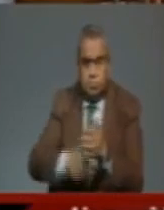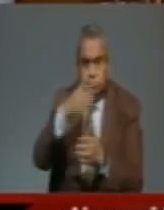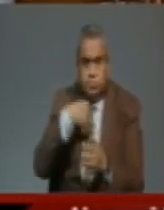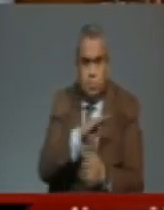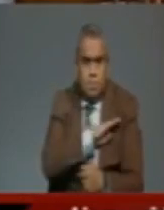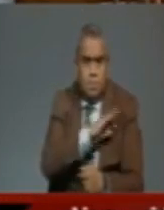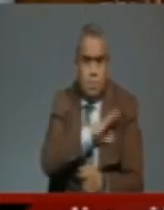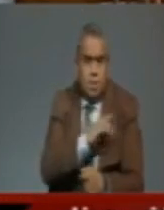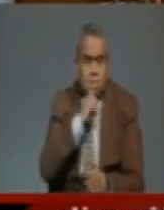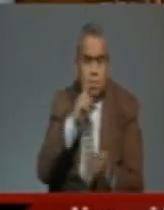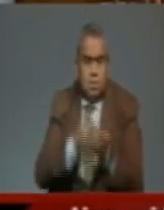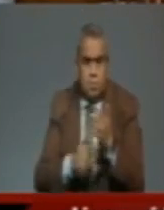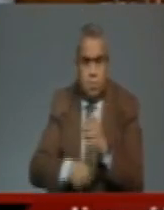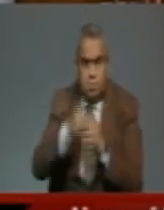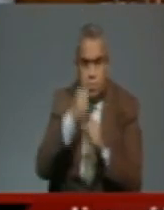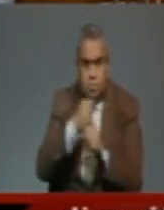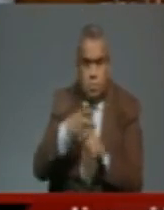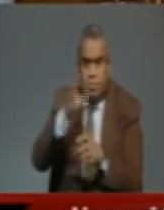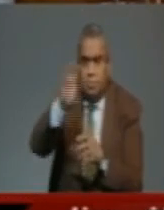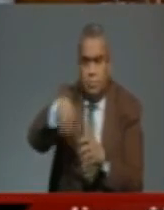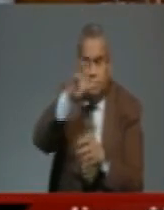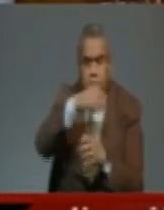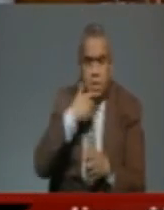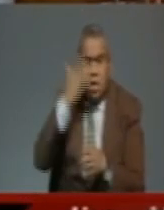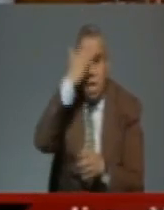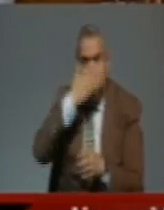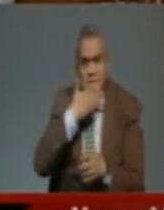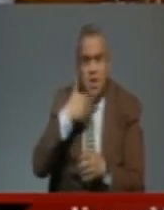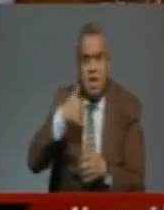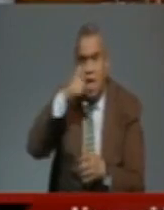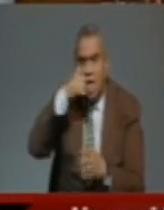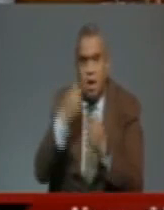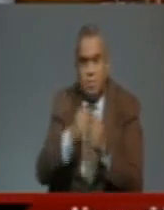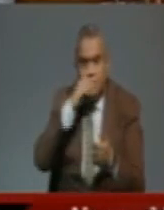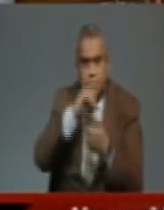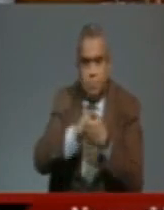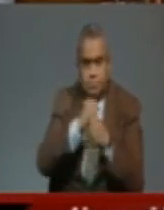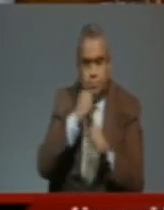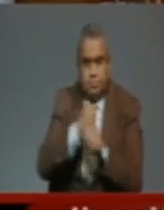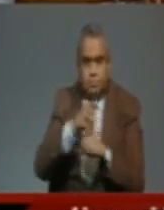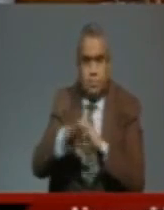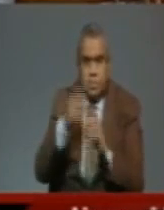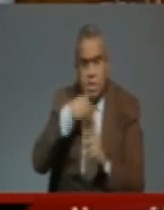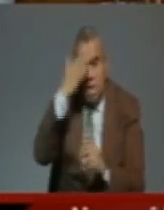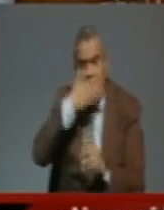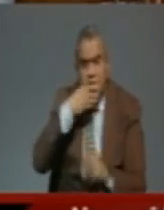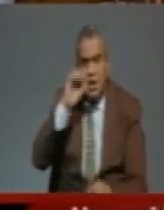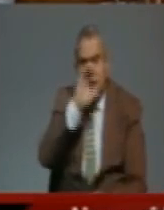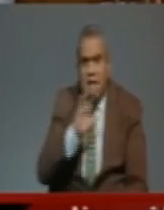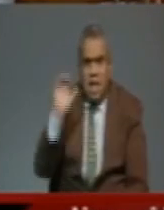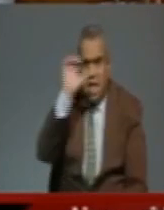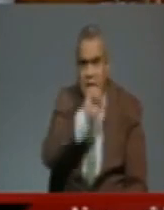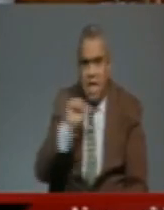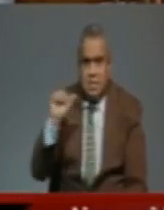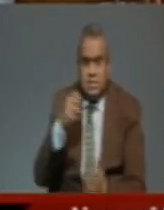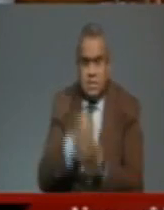خلال مصر الى كل الدول العربيه في افريقيا ومن خلال الاردن كل الدول العربيه في اسيا، ويبقى عندنا ان شاء الله 9 مراكب